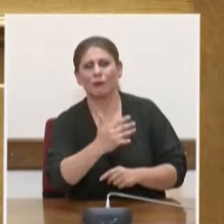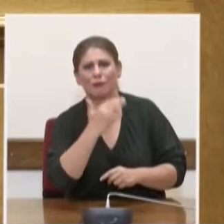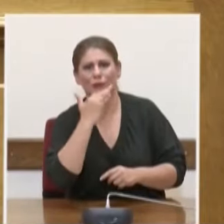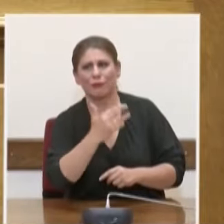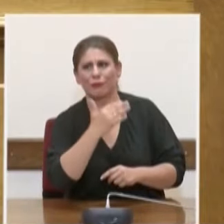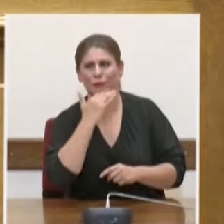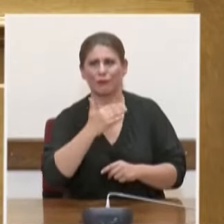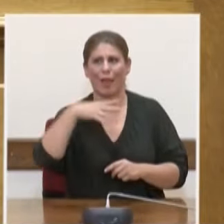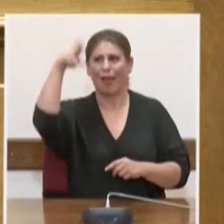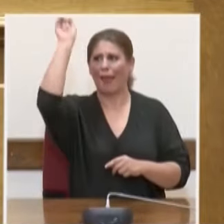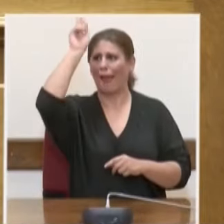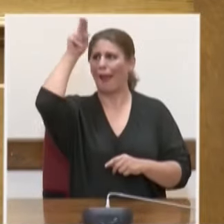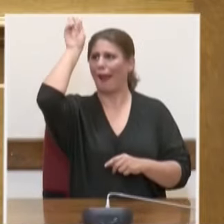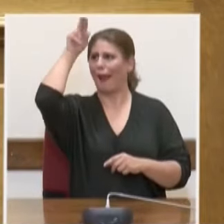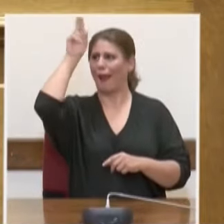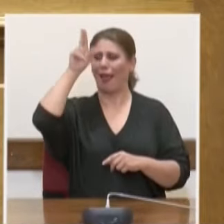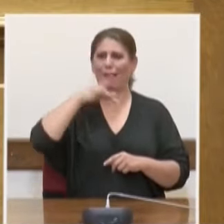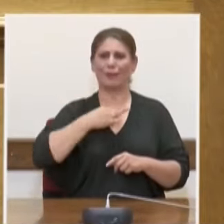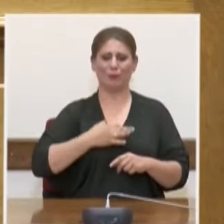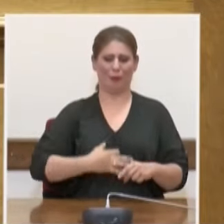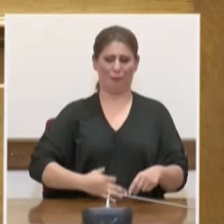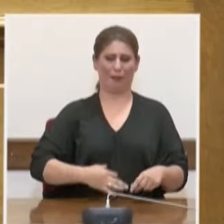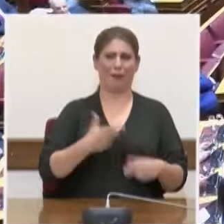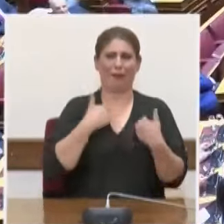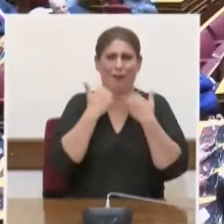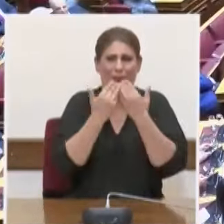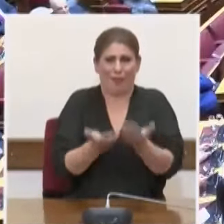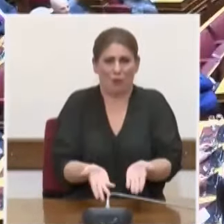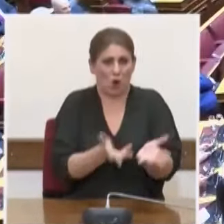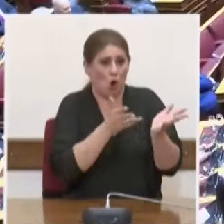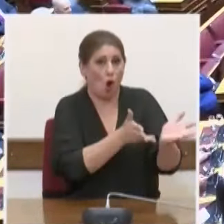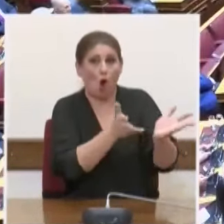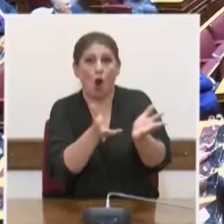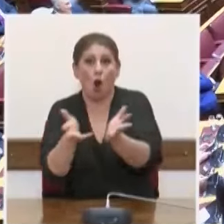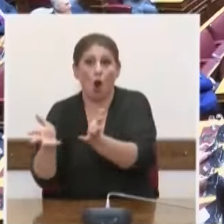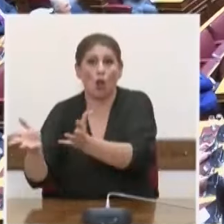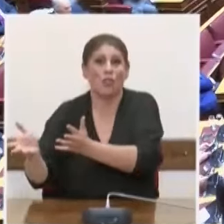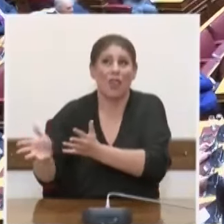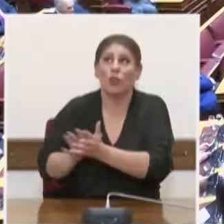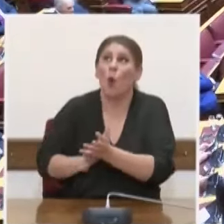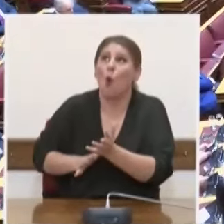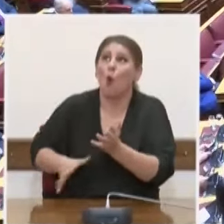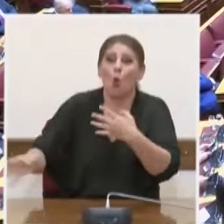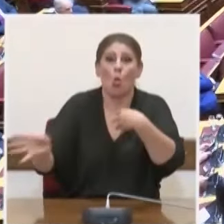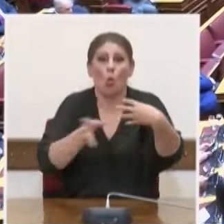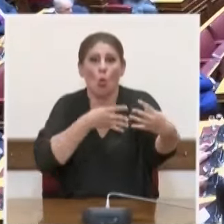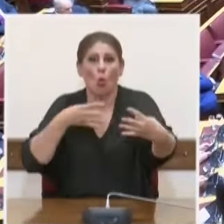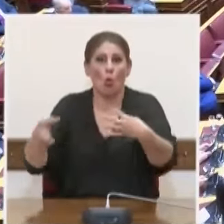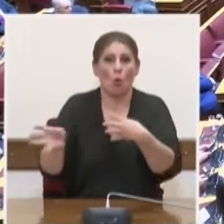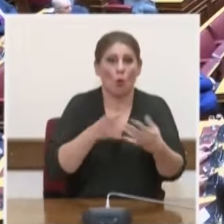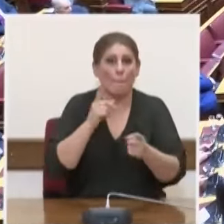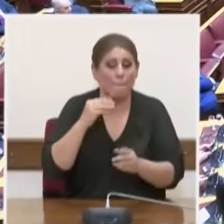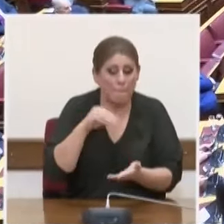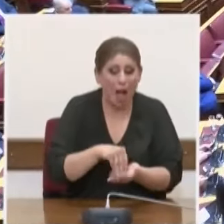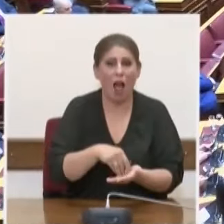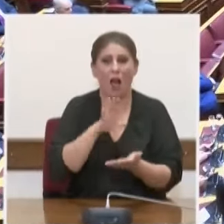με πετραχίλια χωρίς να παίρνετε καμία απάντηση. Κοροϊδεύετε ψηλό γαζί τον ελληνικό λαό ακόμα μια φορά. Και